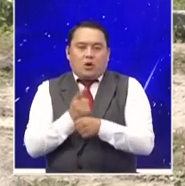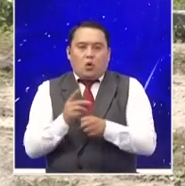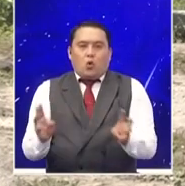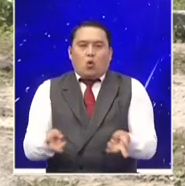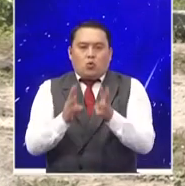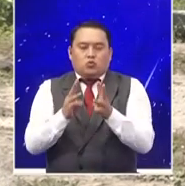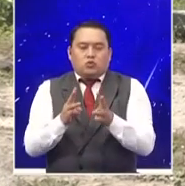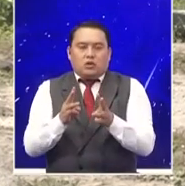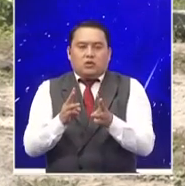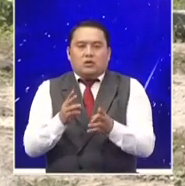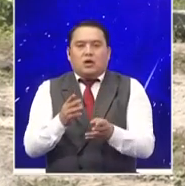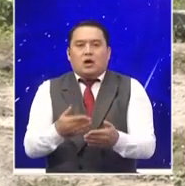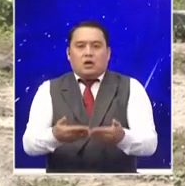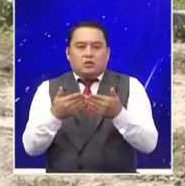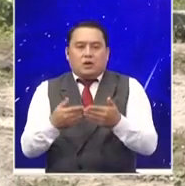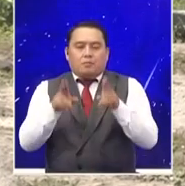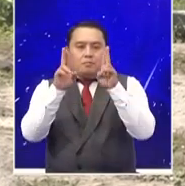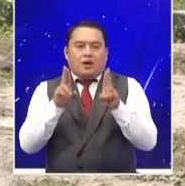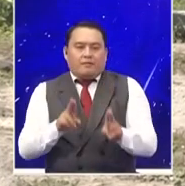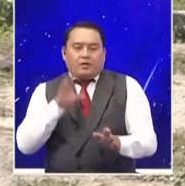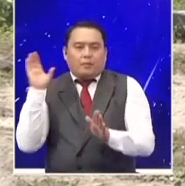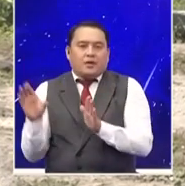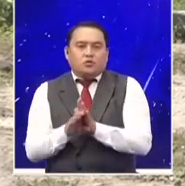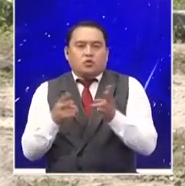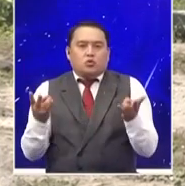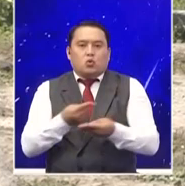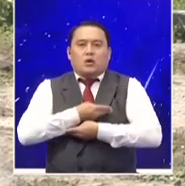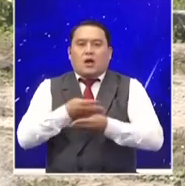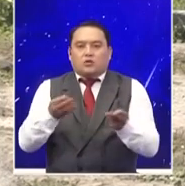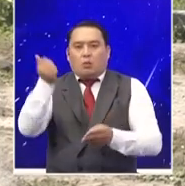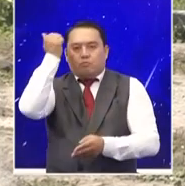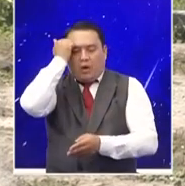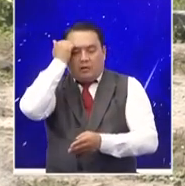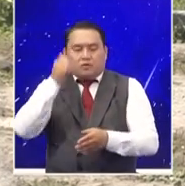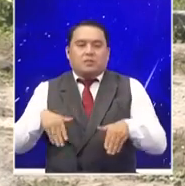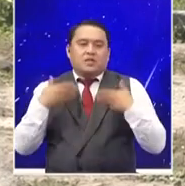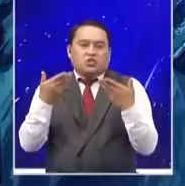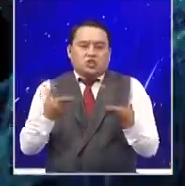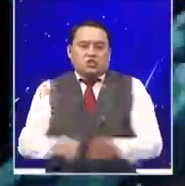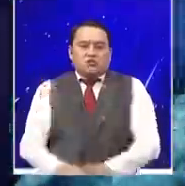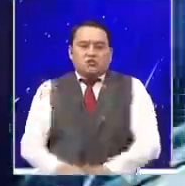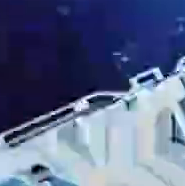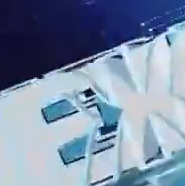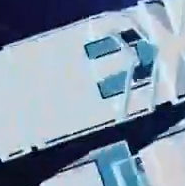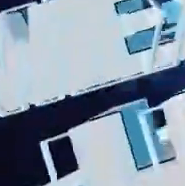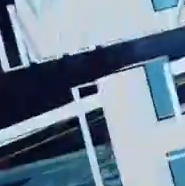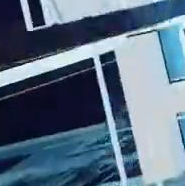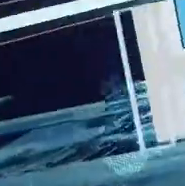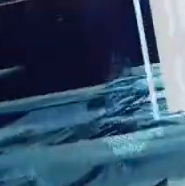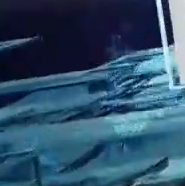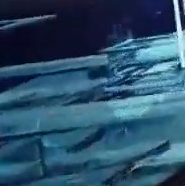горючие материалы, соблюдали, что правила пожарной безопасности, раздаем памятки, корешки, предложения.